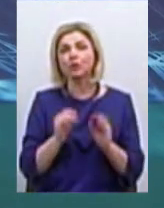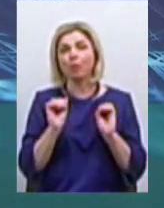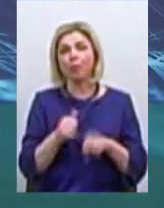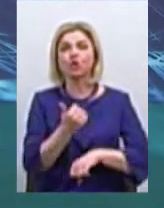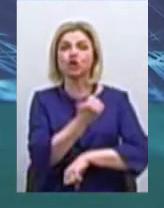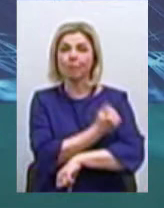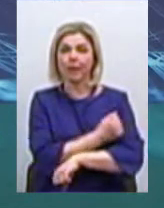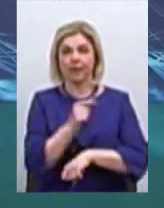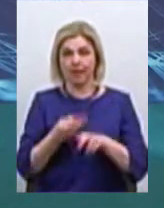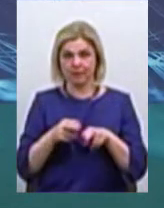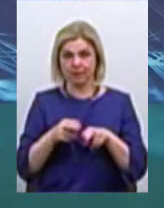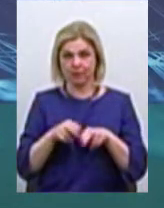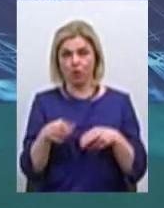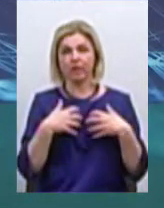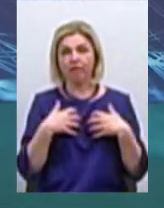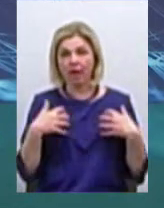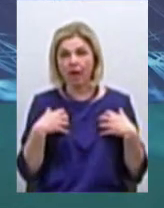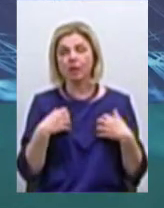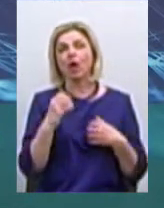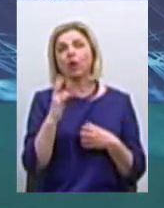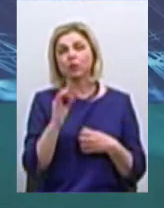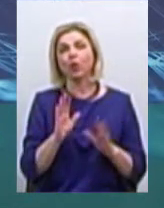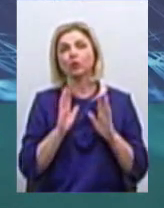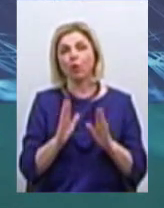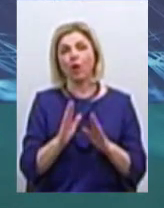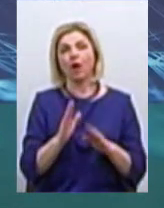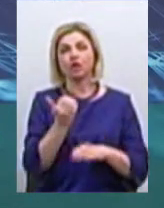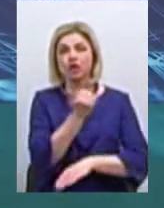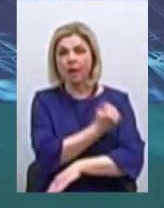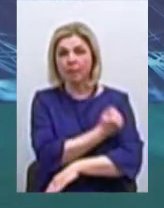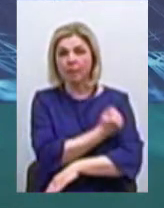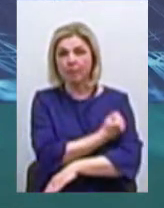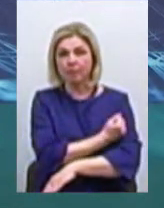тварину, але щеплення лише прискорить